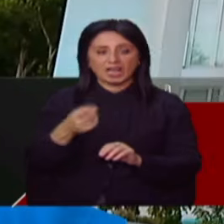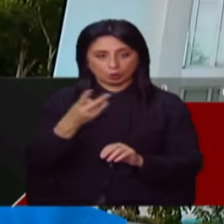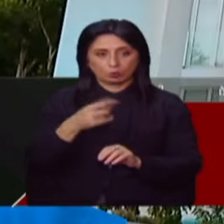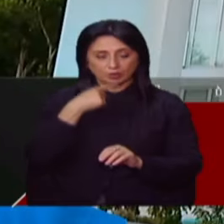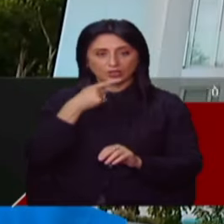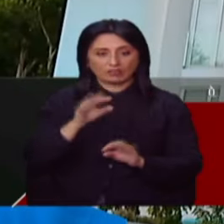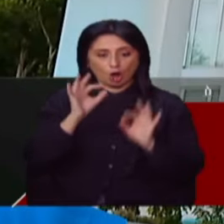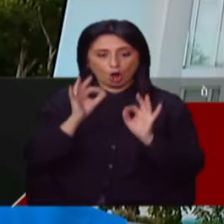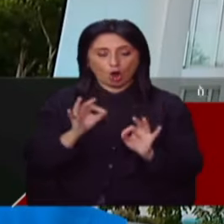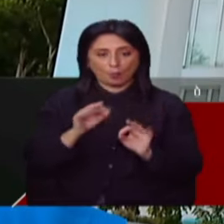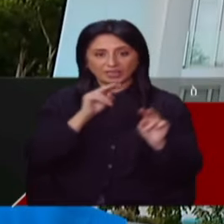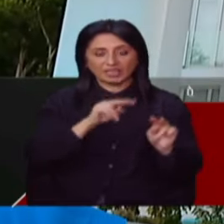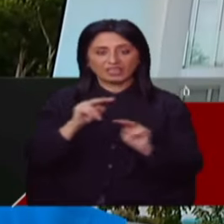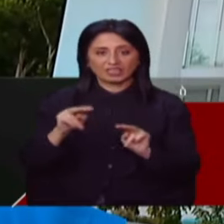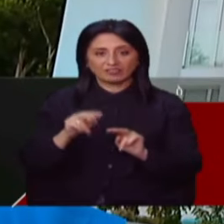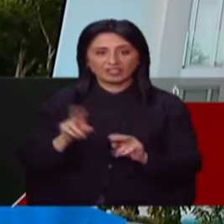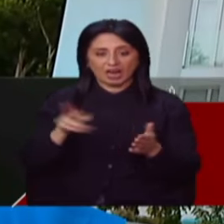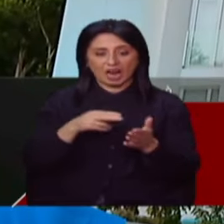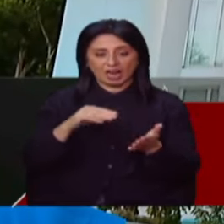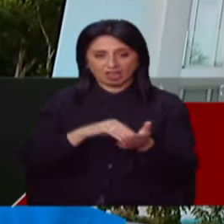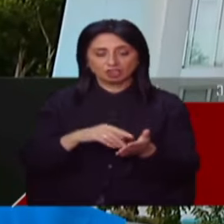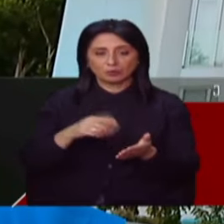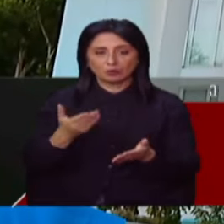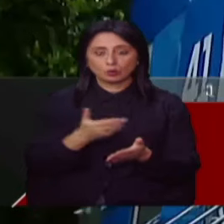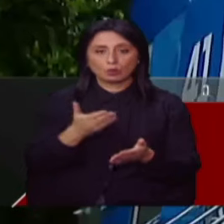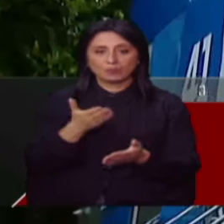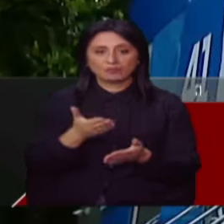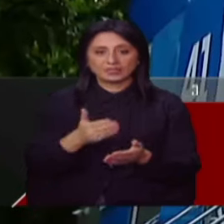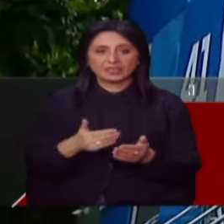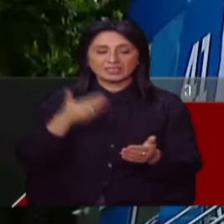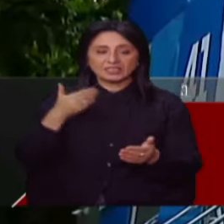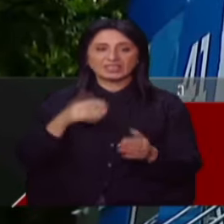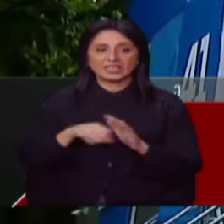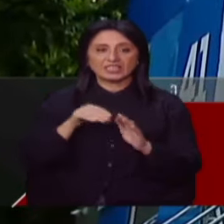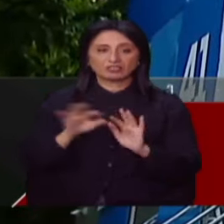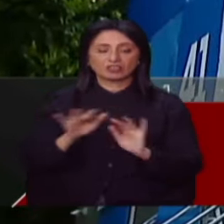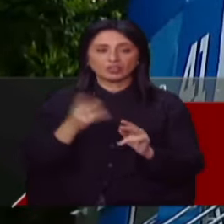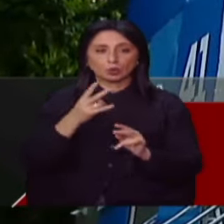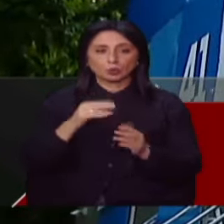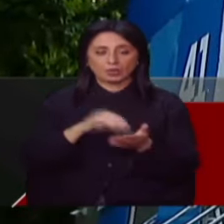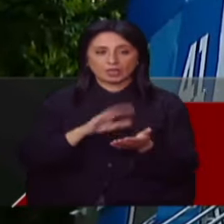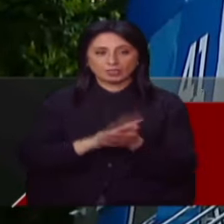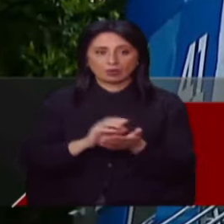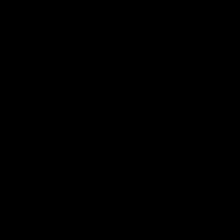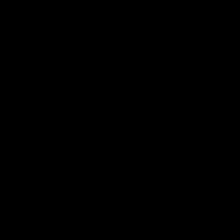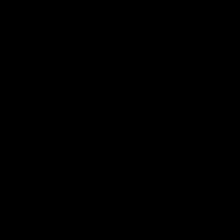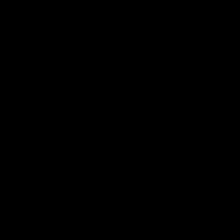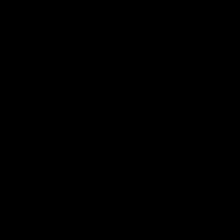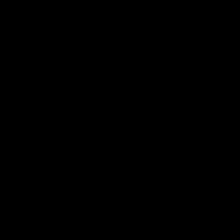შეფასება ობიექტურ დამკვირვებელთა იმ ანგარიშებში მოხდება, რომელმაც წინა საარჩევნო ვითარება უნდა ასახოს.